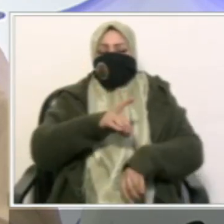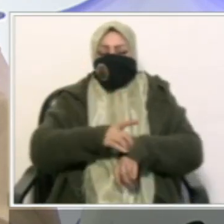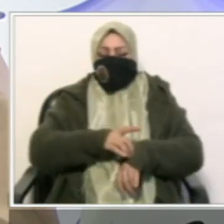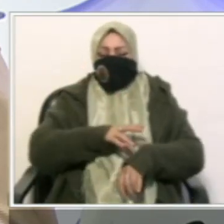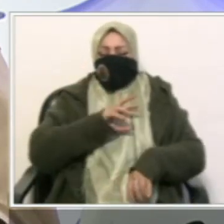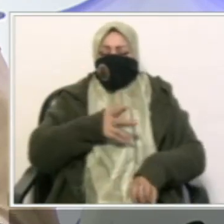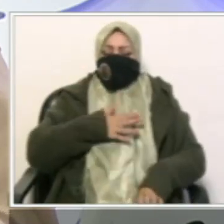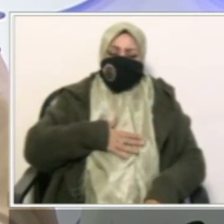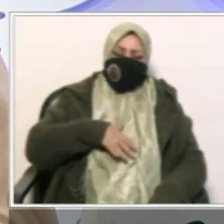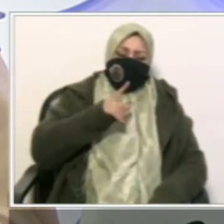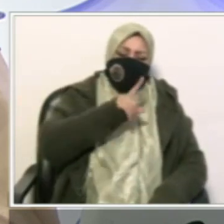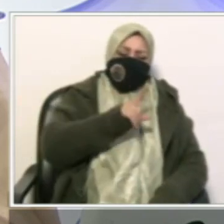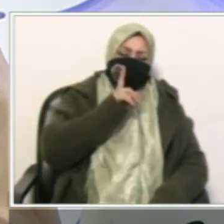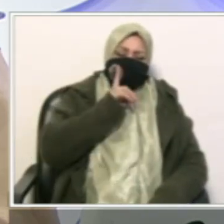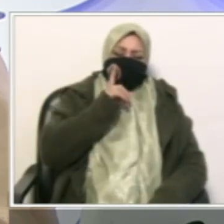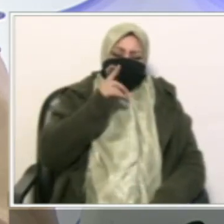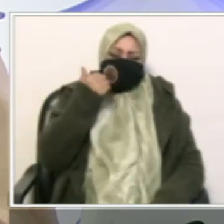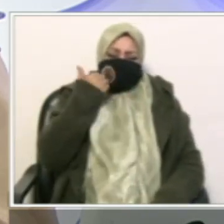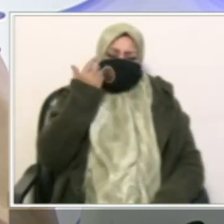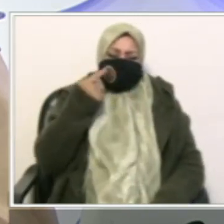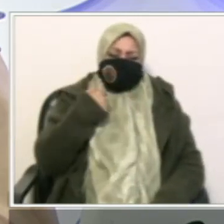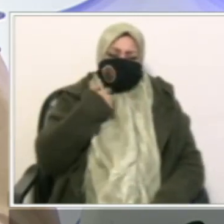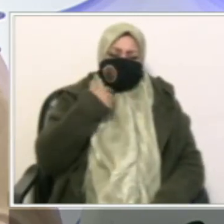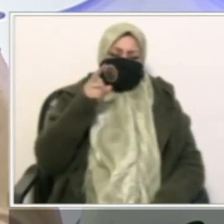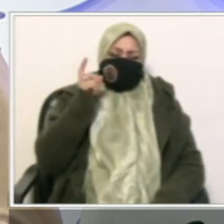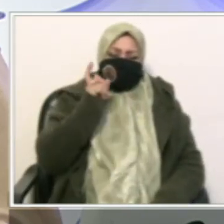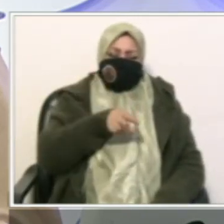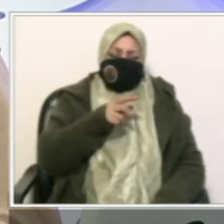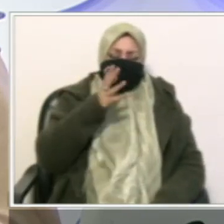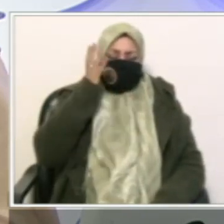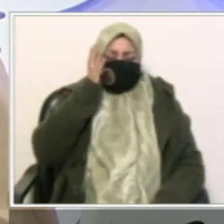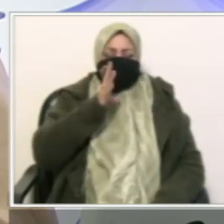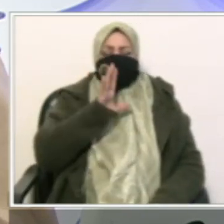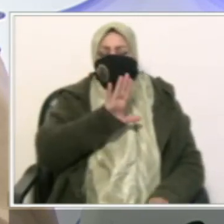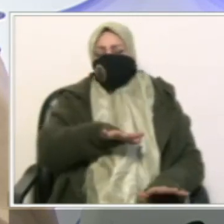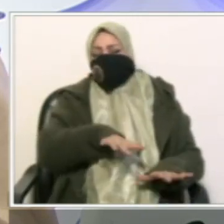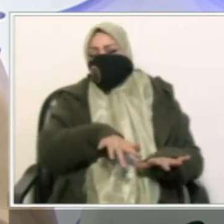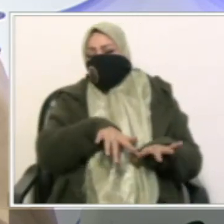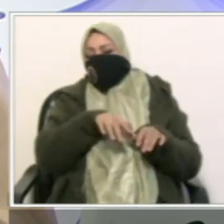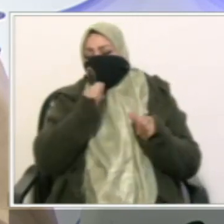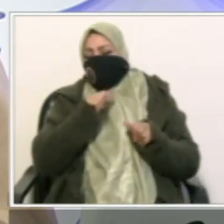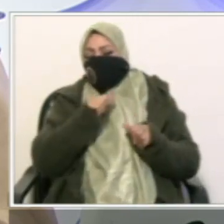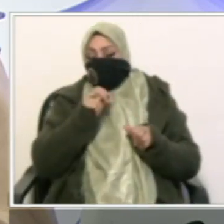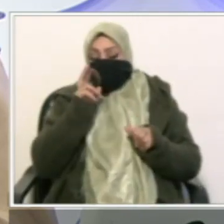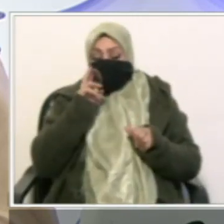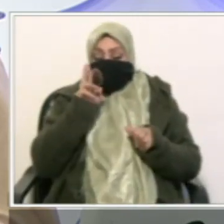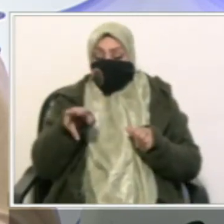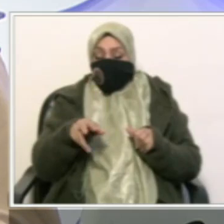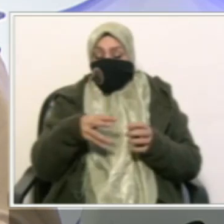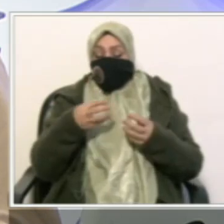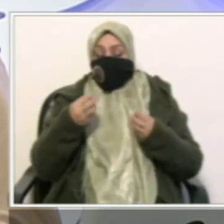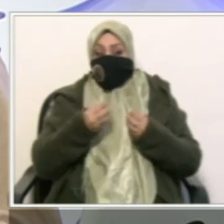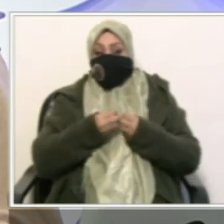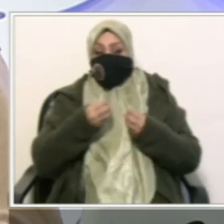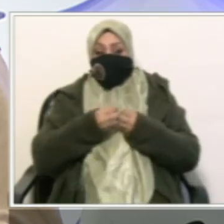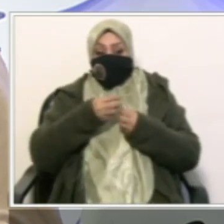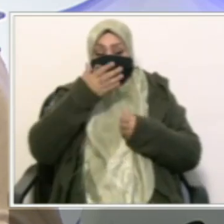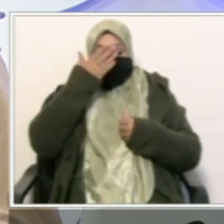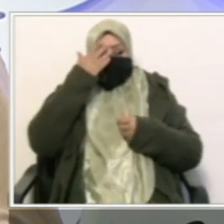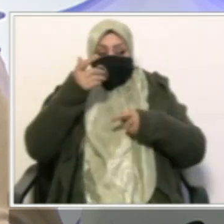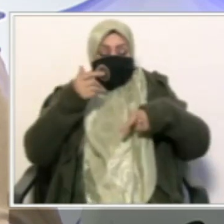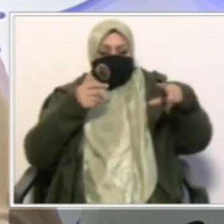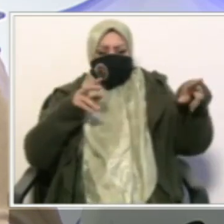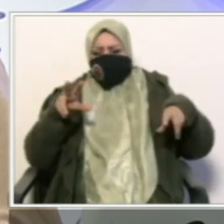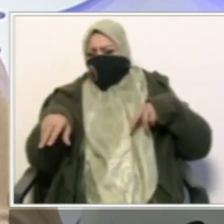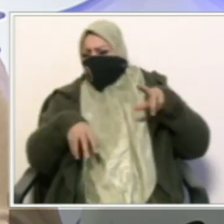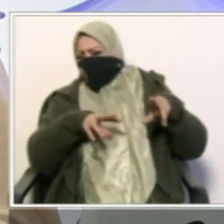بك ورأفة عليك. لكن لما أنت تكون غائبا عن أنظارها تظن أنك يعني ممكن في غير صلاة